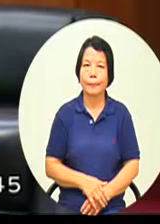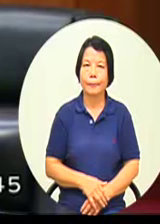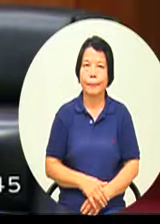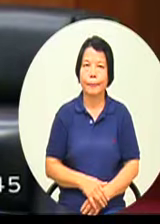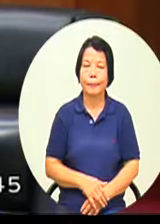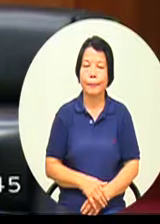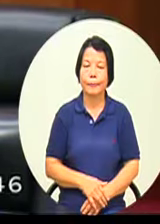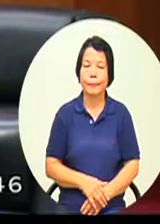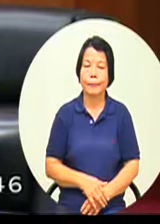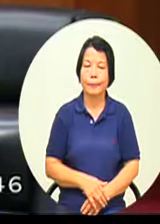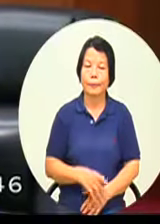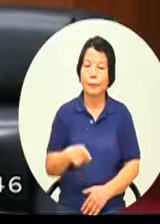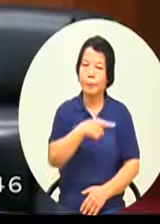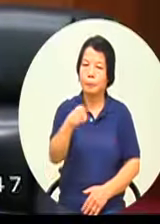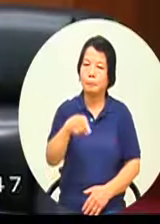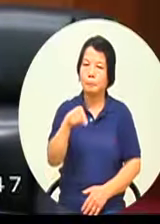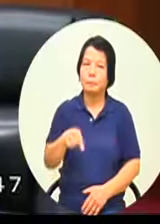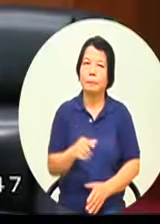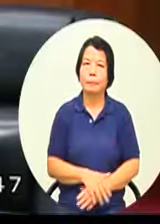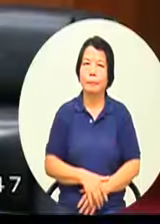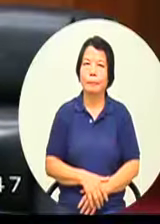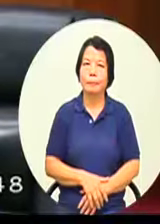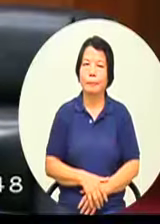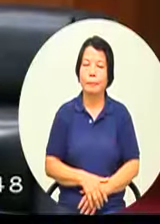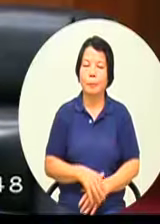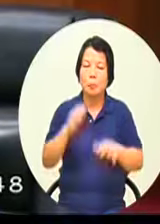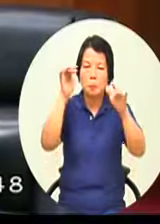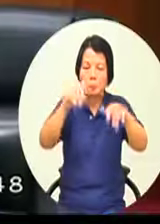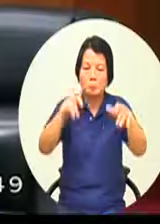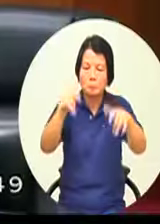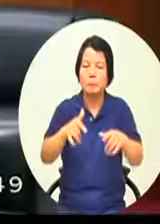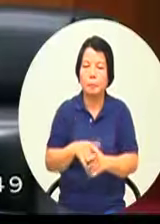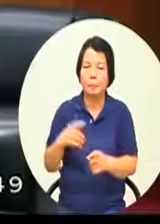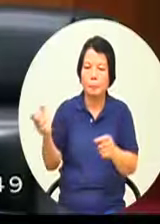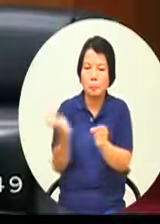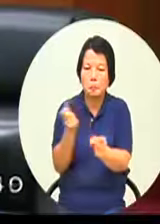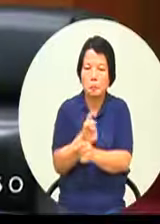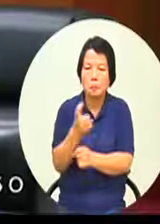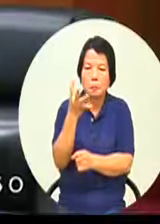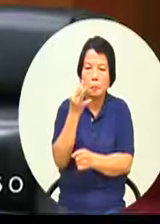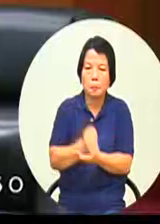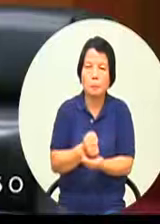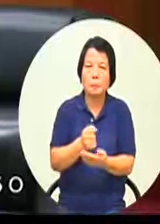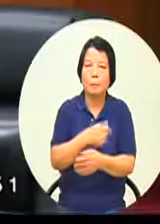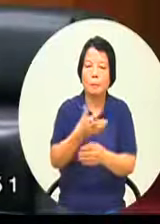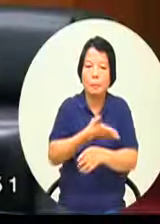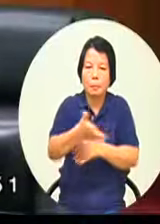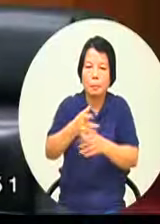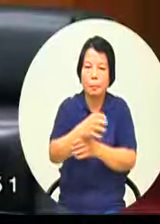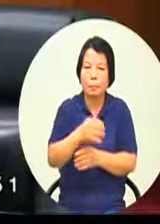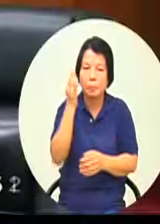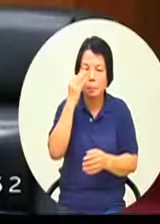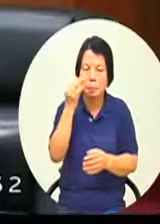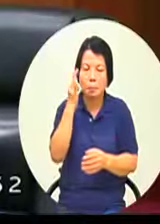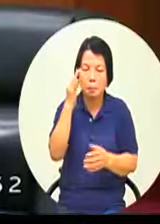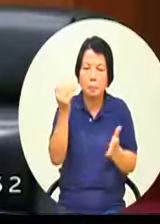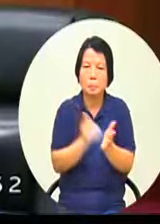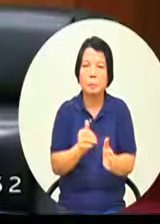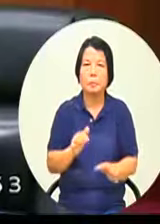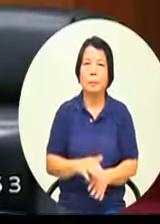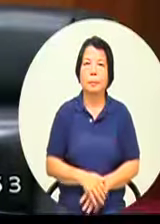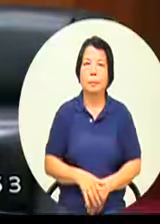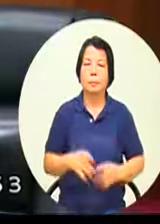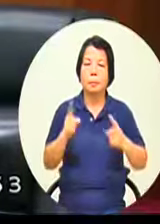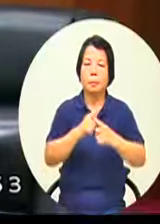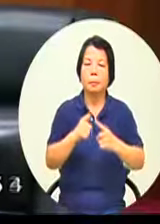我们这一次的这一些雨量跟这个台风真的 让我们也看见哦，真的是人